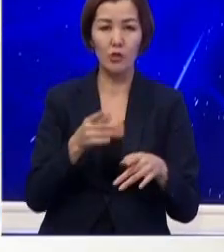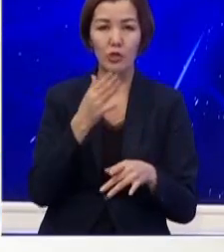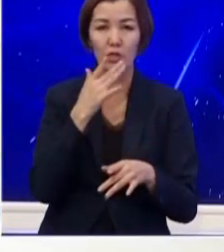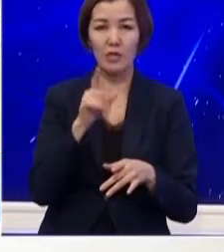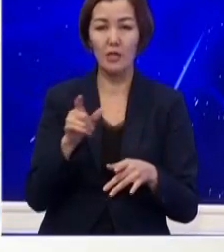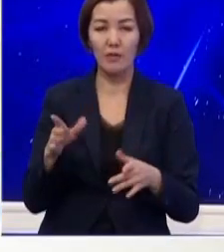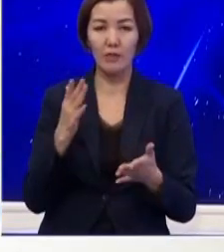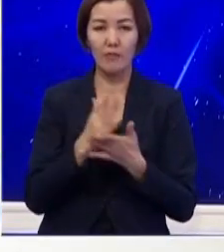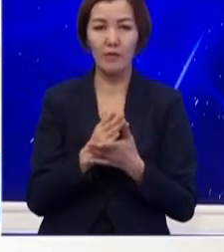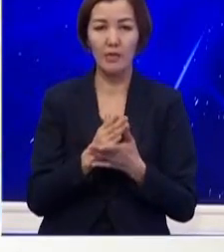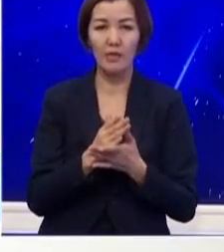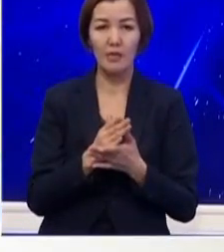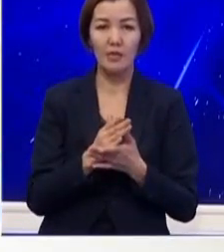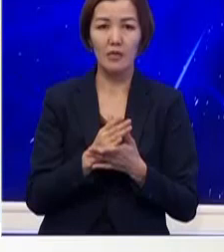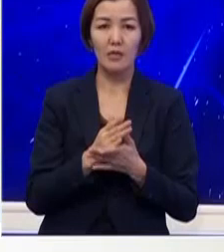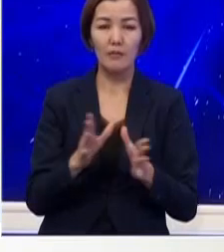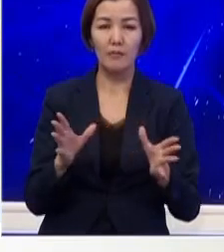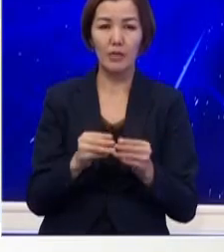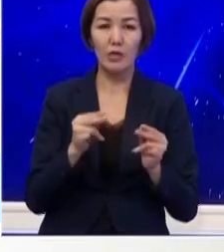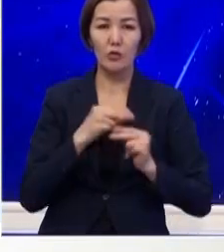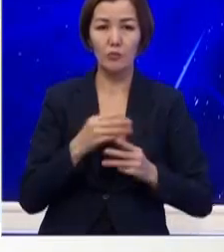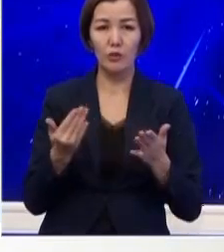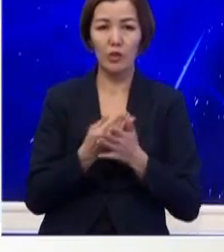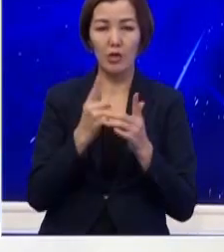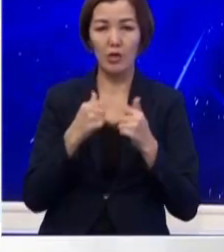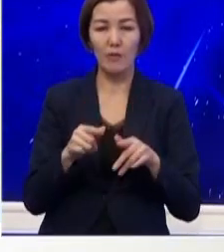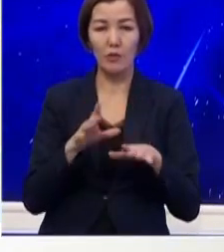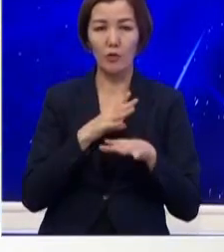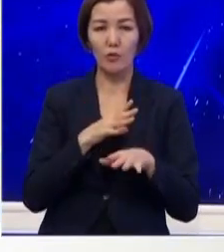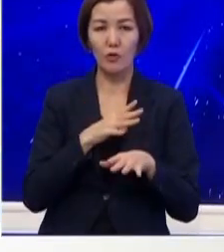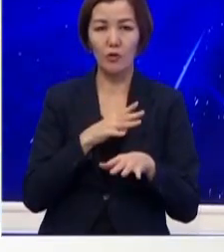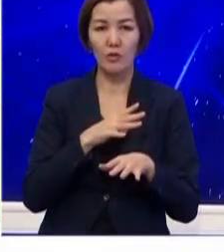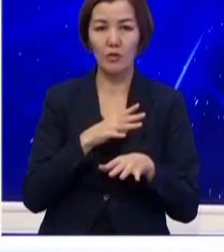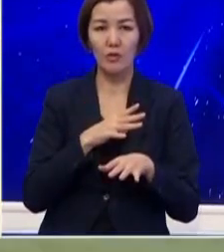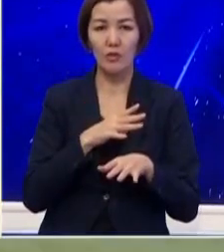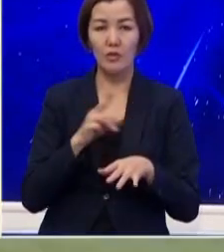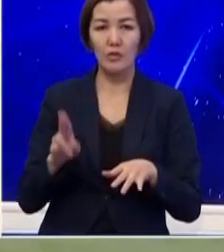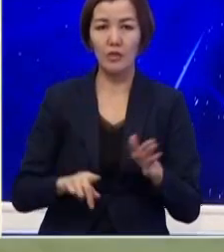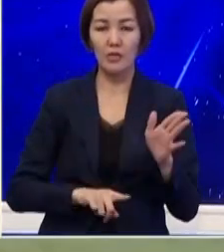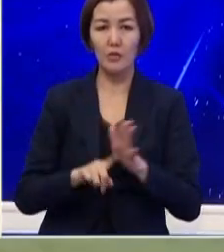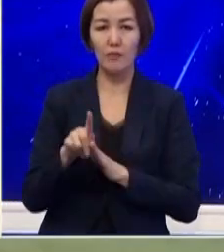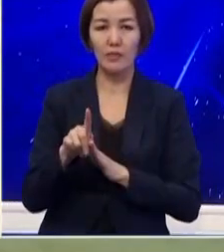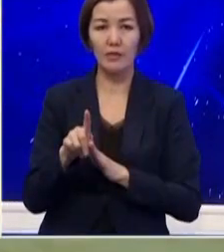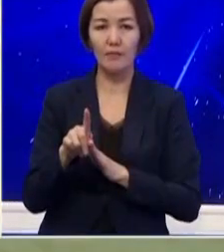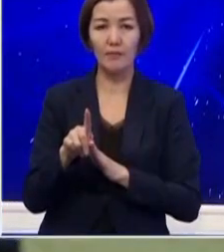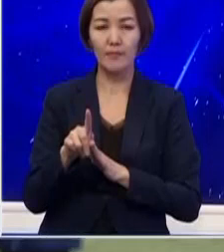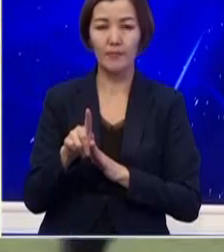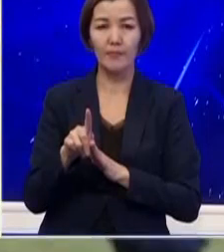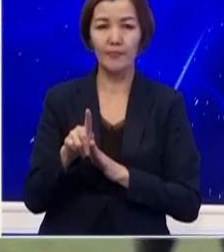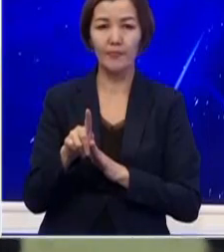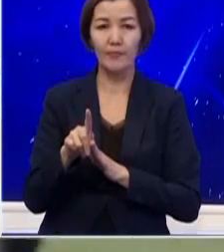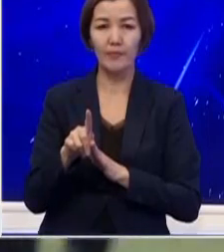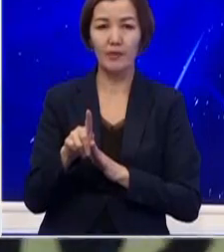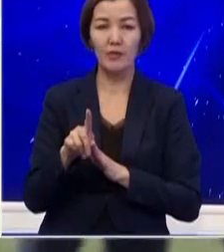футболшылар бар. Сол тығыз уақыт арасында жаңа команда құрып жатырмыз. Директорден бастап